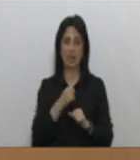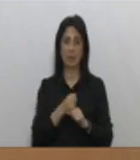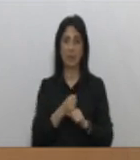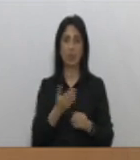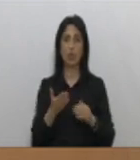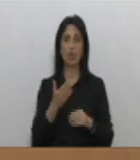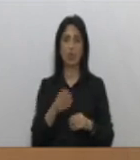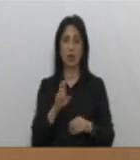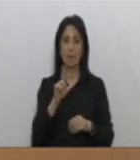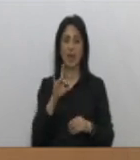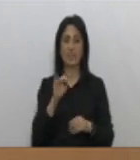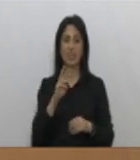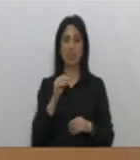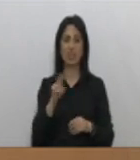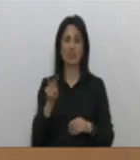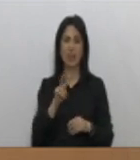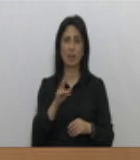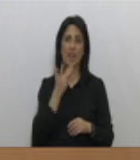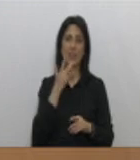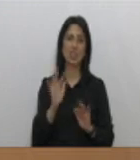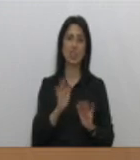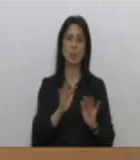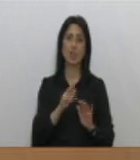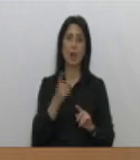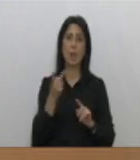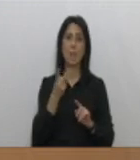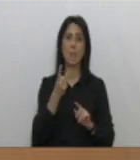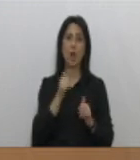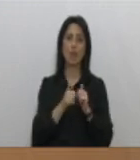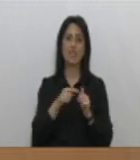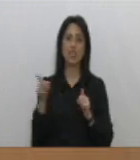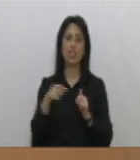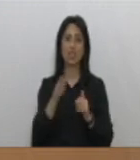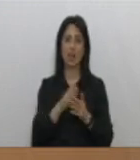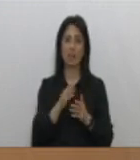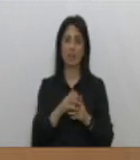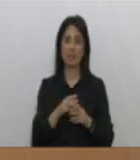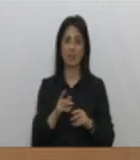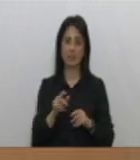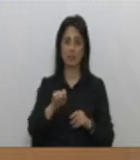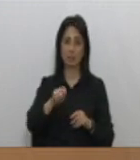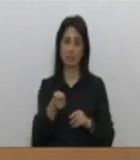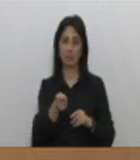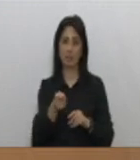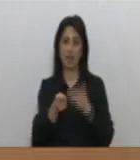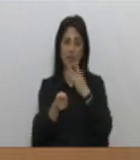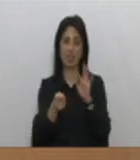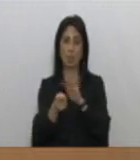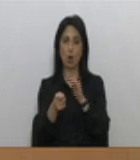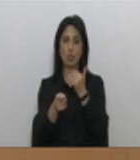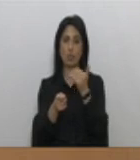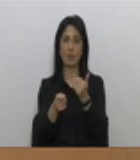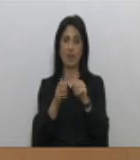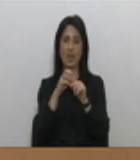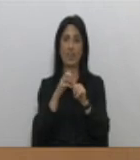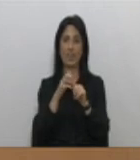Თორემ ბერძენიშვილები, რომ ნაციონალური მოძრაობის მეორე სიხშირე არიან და რომ გადართავენ ნაციონალური მოძრაობის